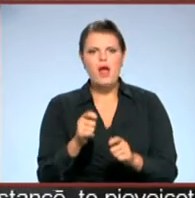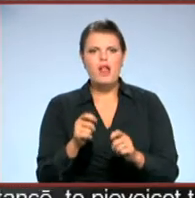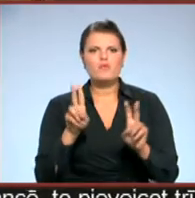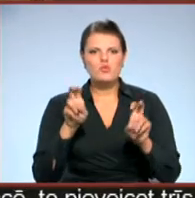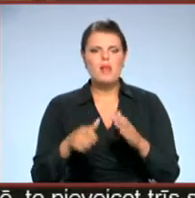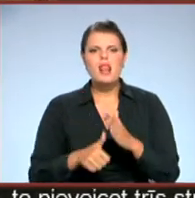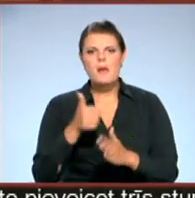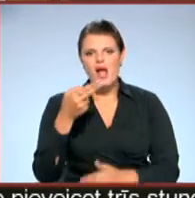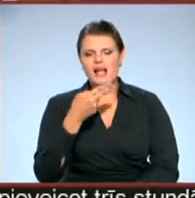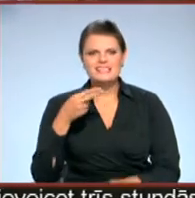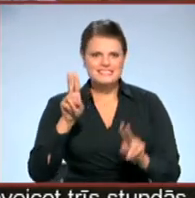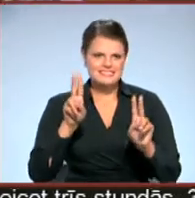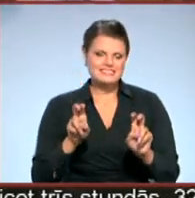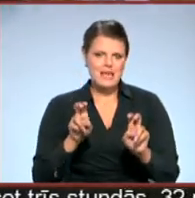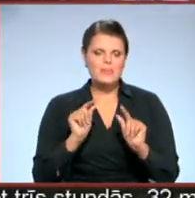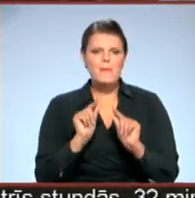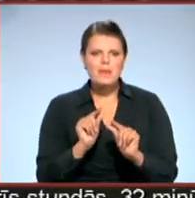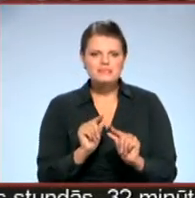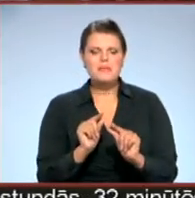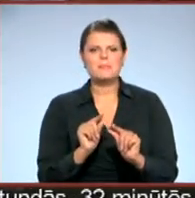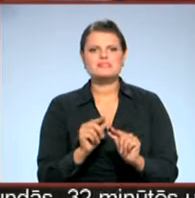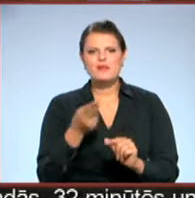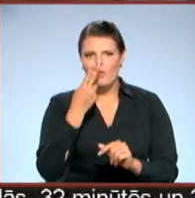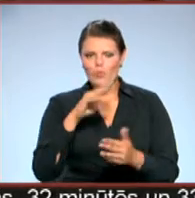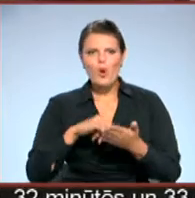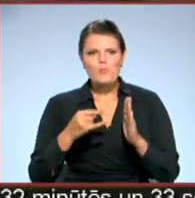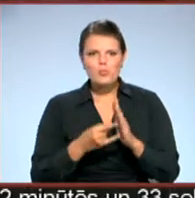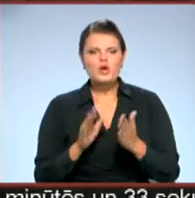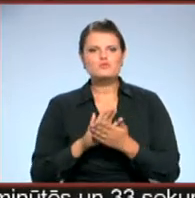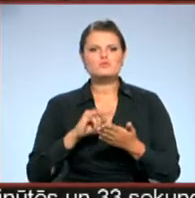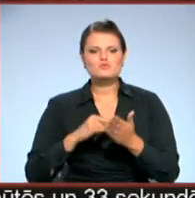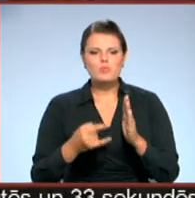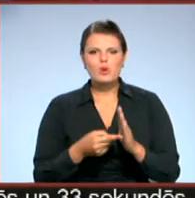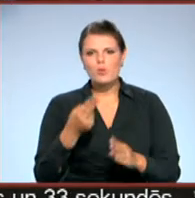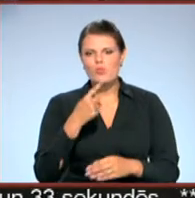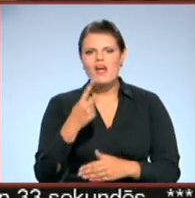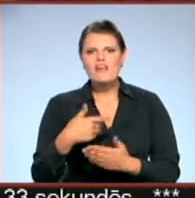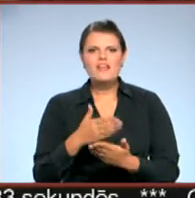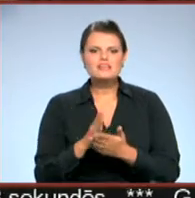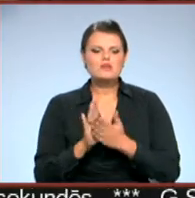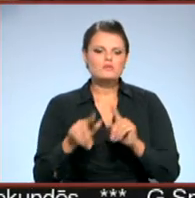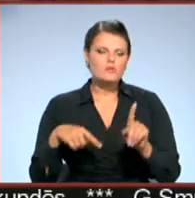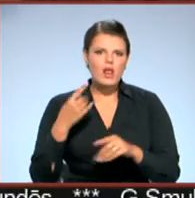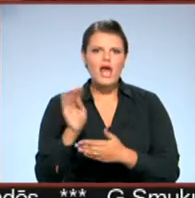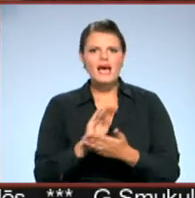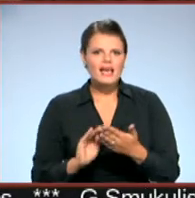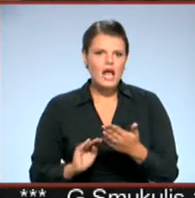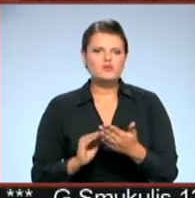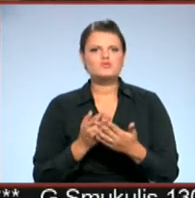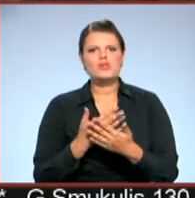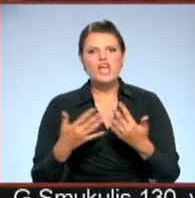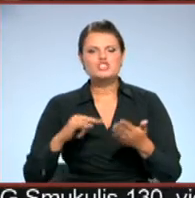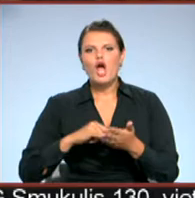nominācijā kā labākais saimnieks. Maz pa mazītiņām. No projekta uz projektu, no viena etapa uz nākamo, rakstot